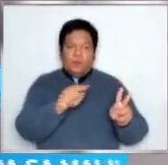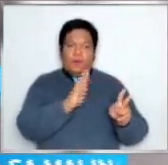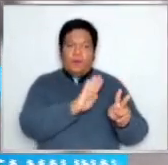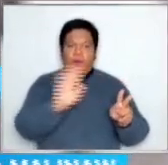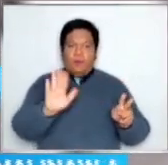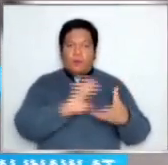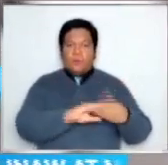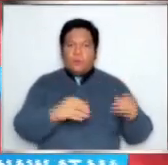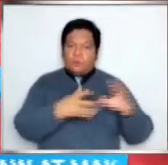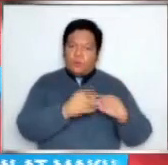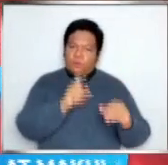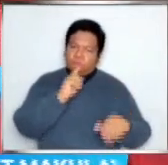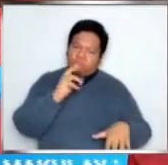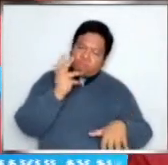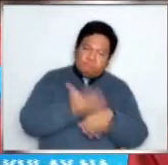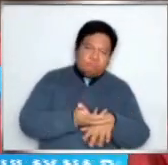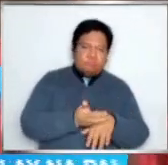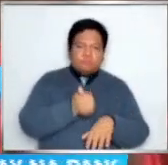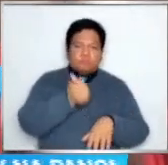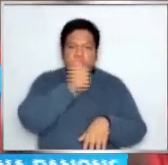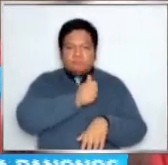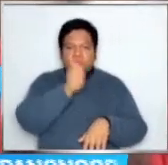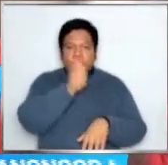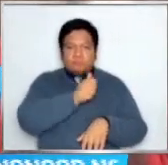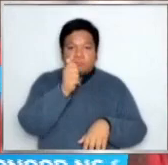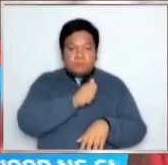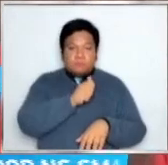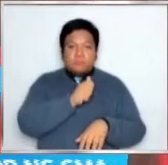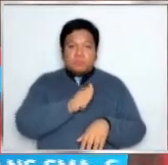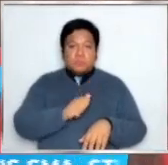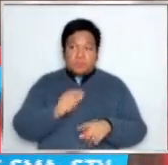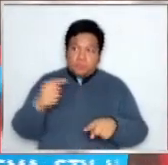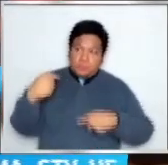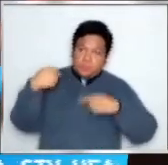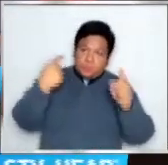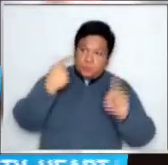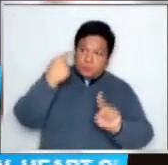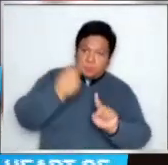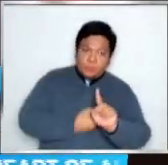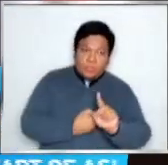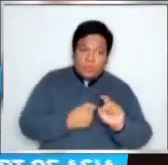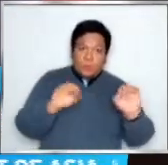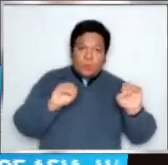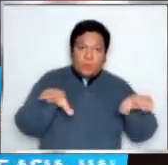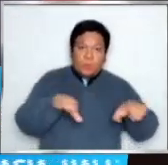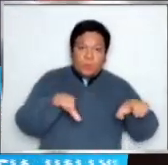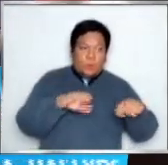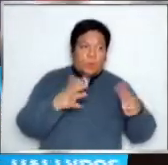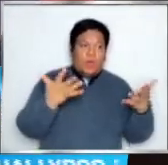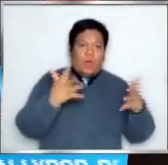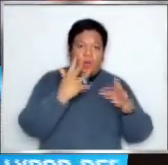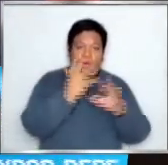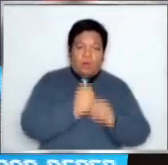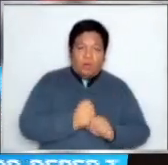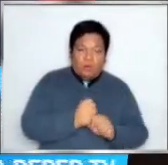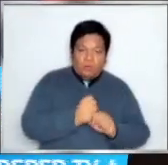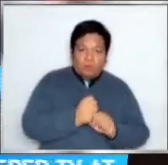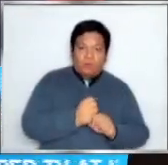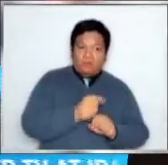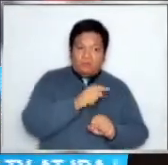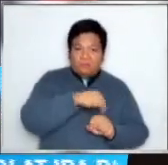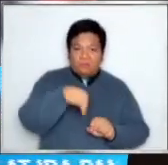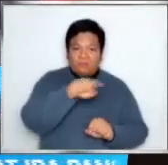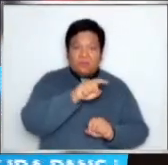at sakripisyo. Mahigit isang buwang no work, no pay. Lahat sila inaasahan ng